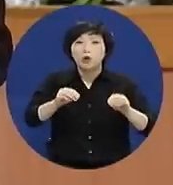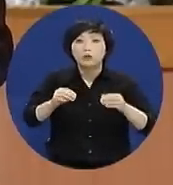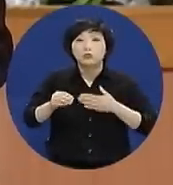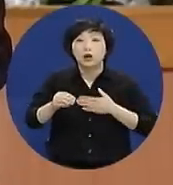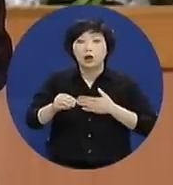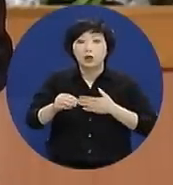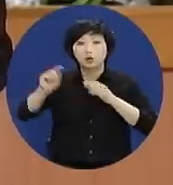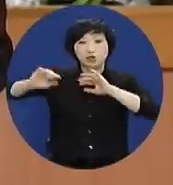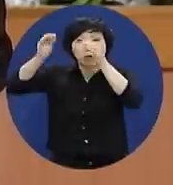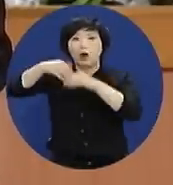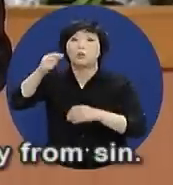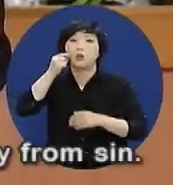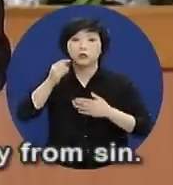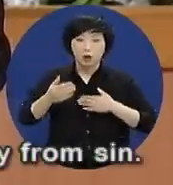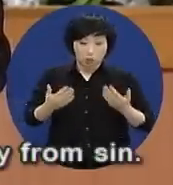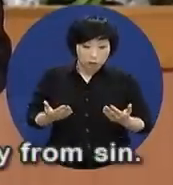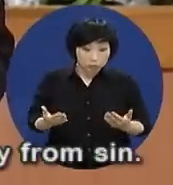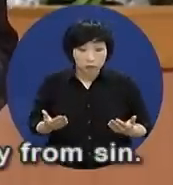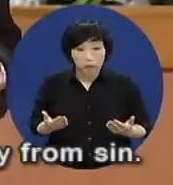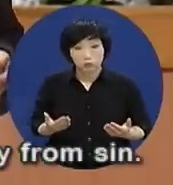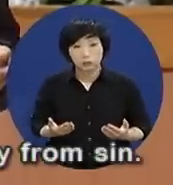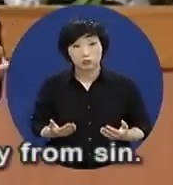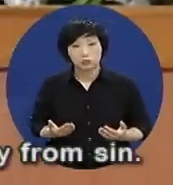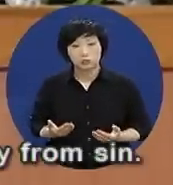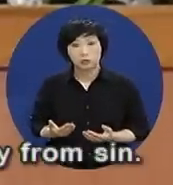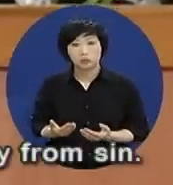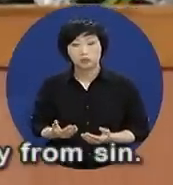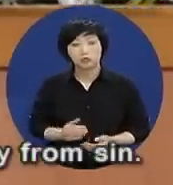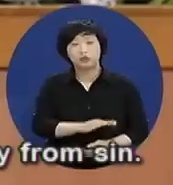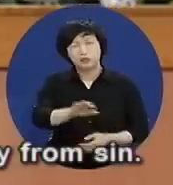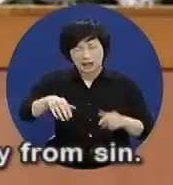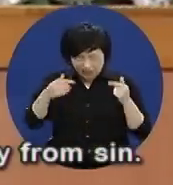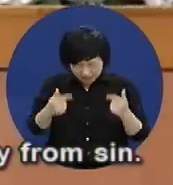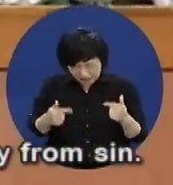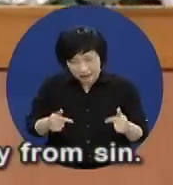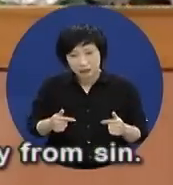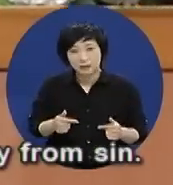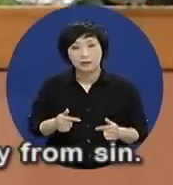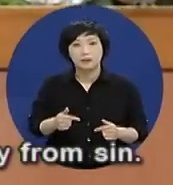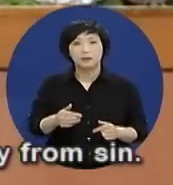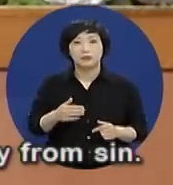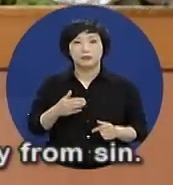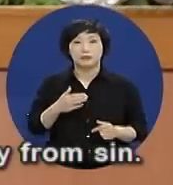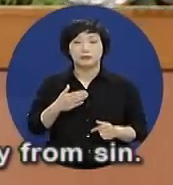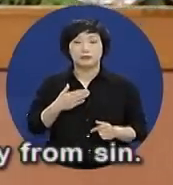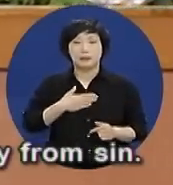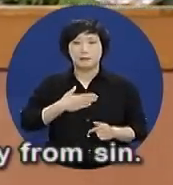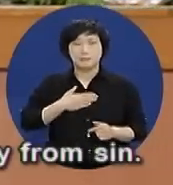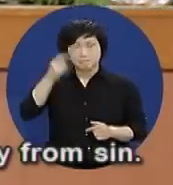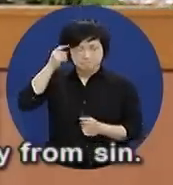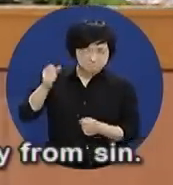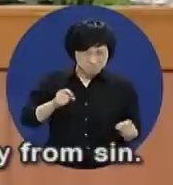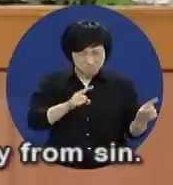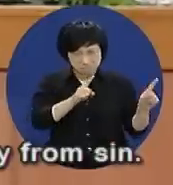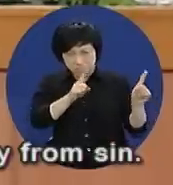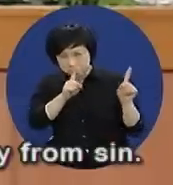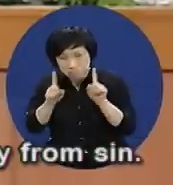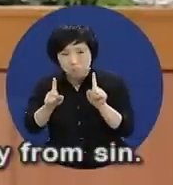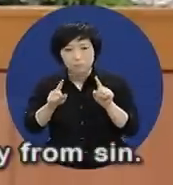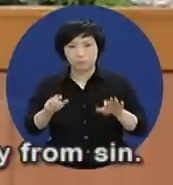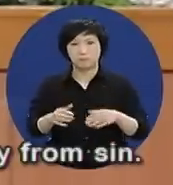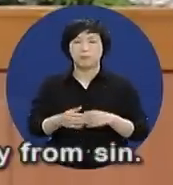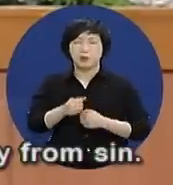に入れなければどうしようですから私たちは常に木をしっかり持って